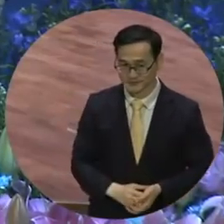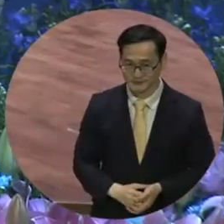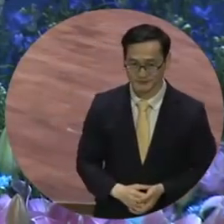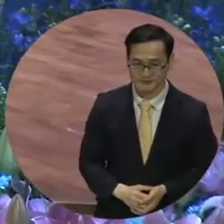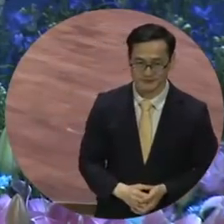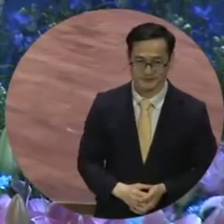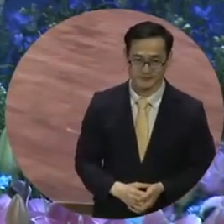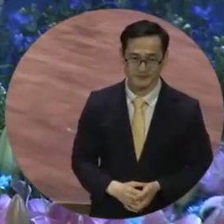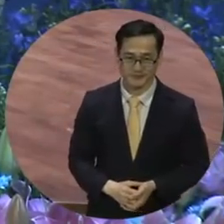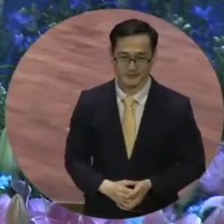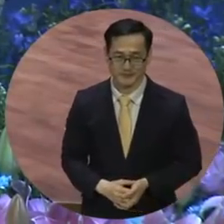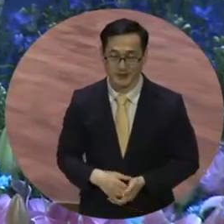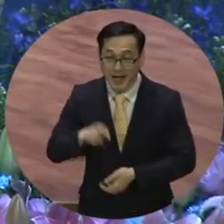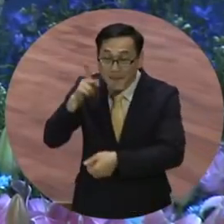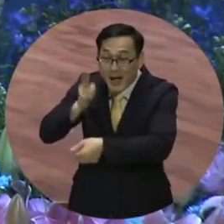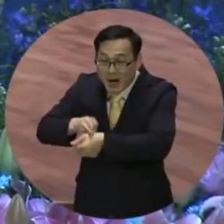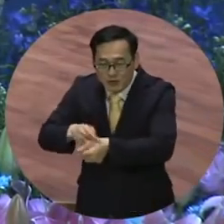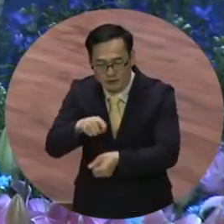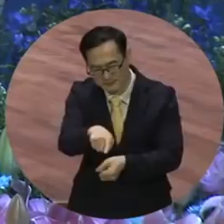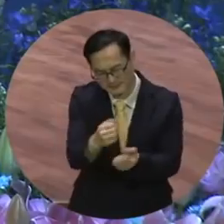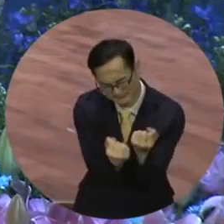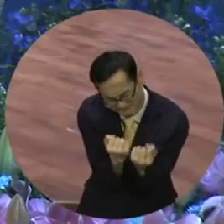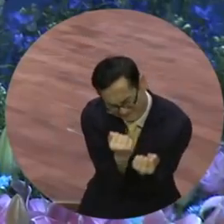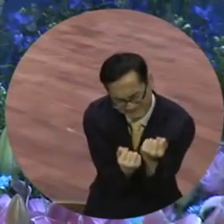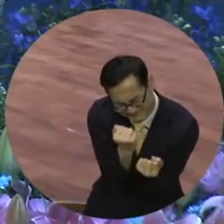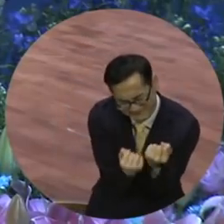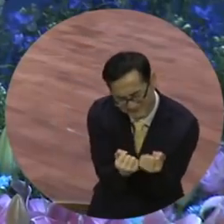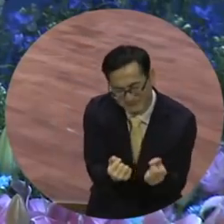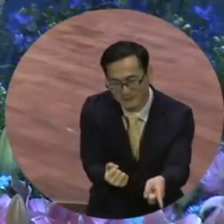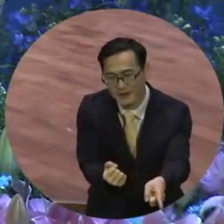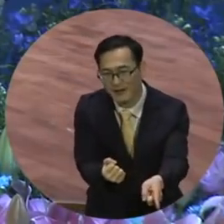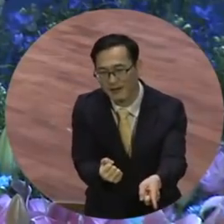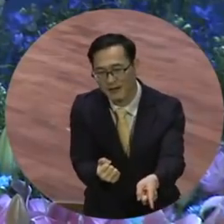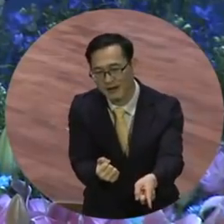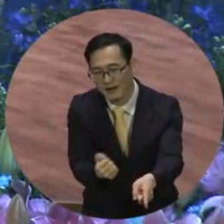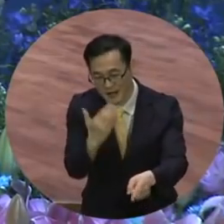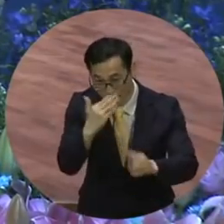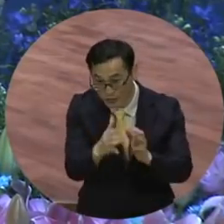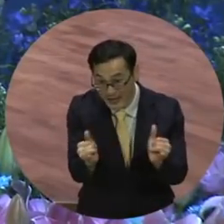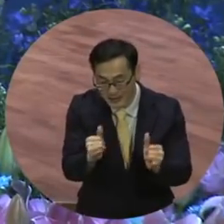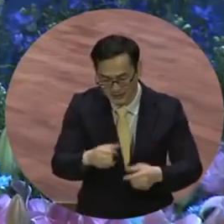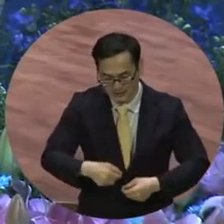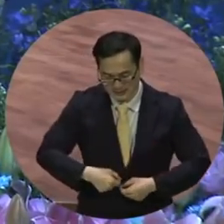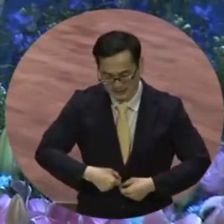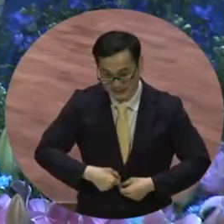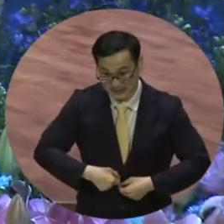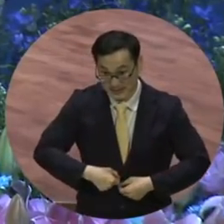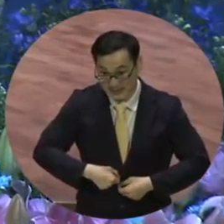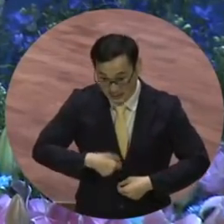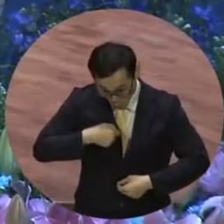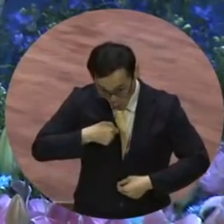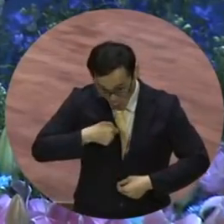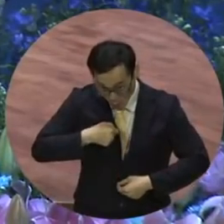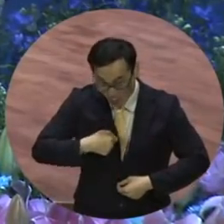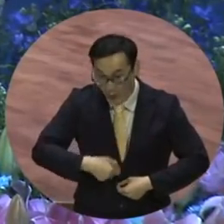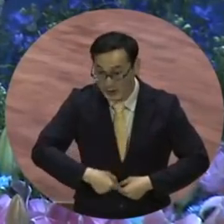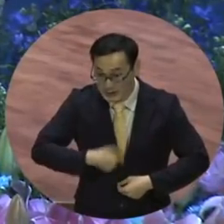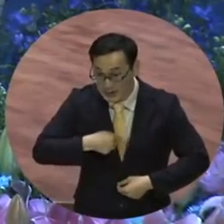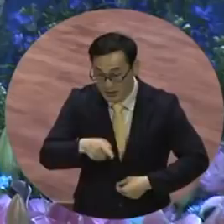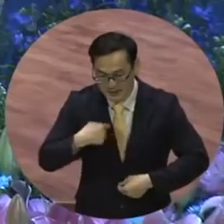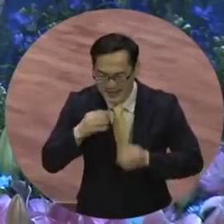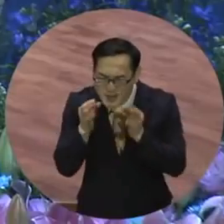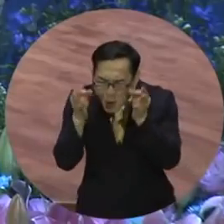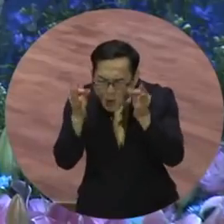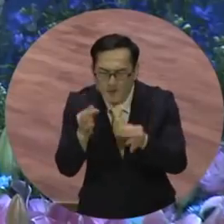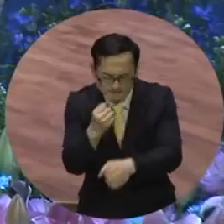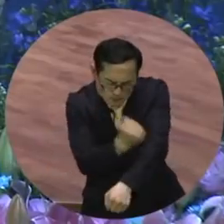바울이요, 극단적인 예를 들어서라도 지금 이 의로움에 대해서 말하고, 의로움이 내가 노력해서 의로운